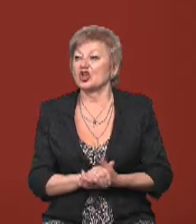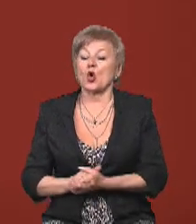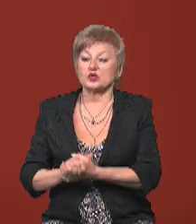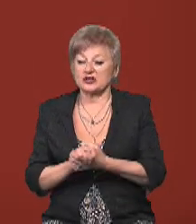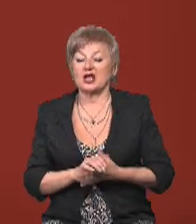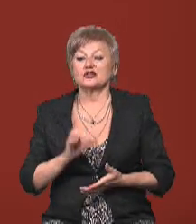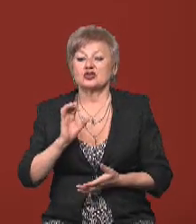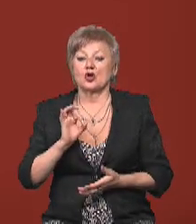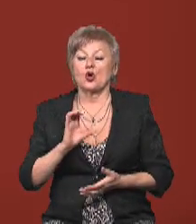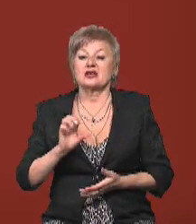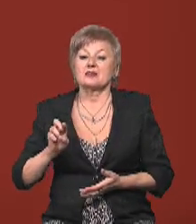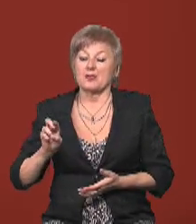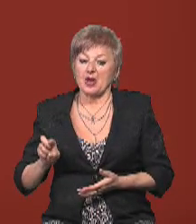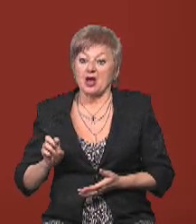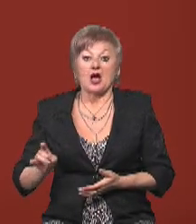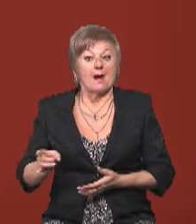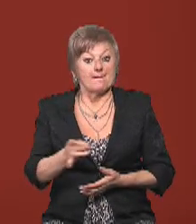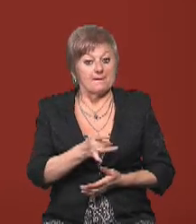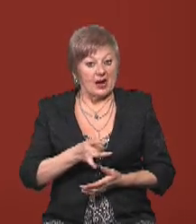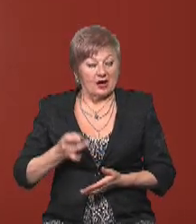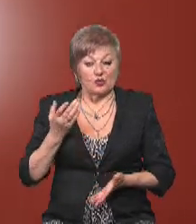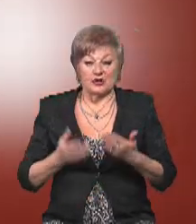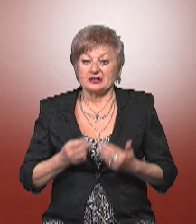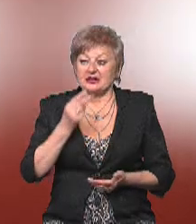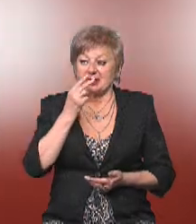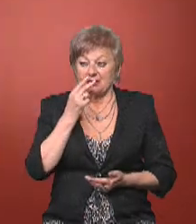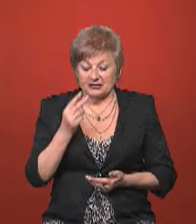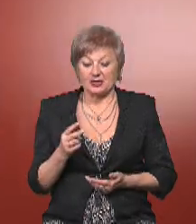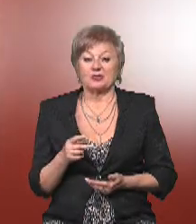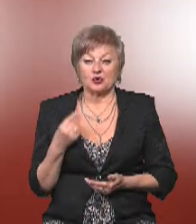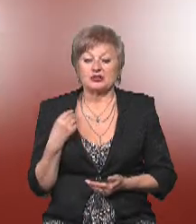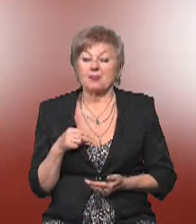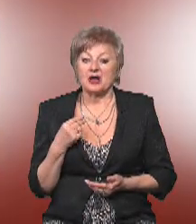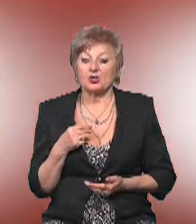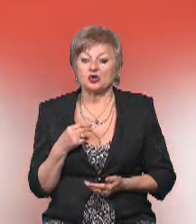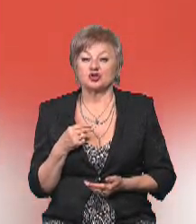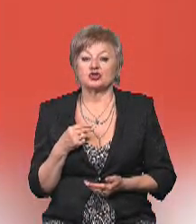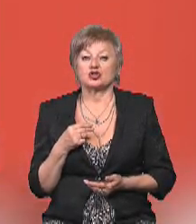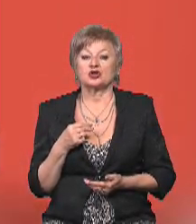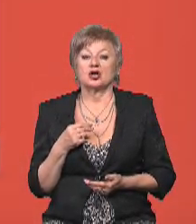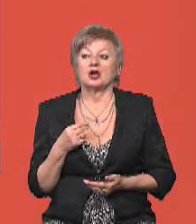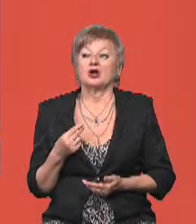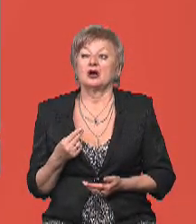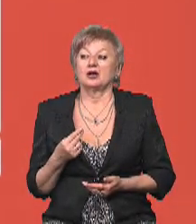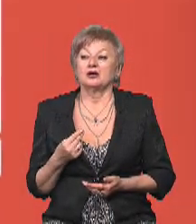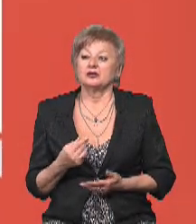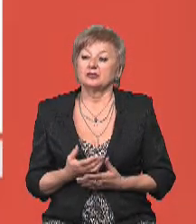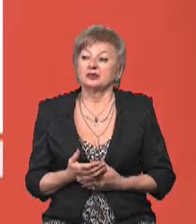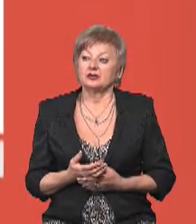ОСББ. І по районах, якщо подивитися, міста Запоріжжя, зокрема, бо пан Максим представляє